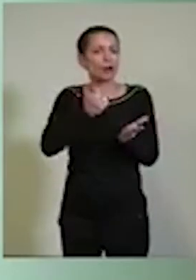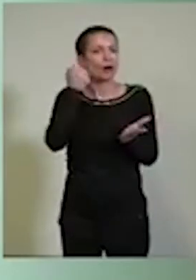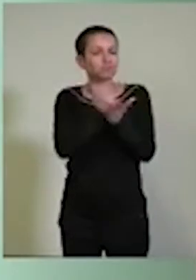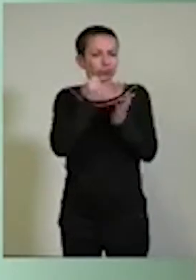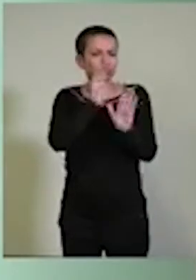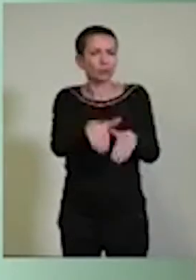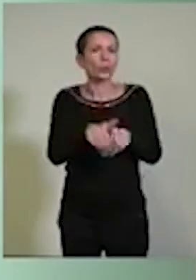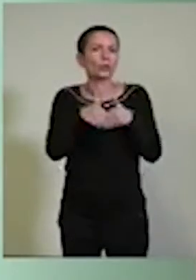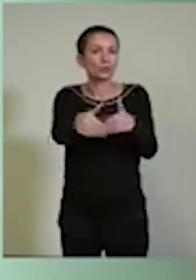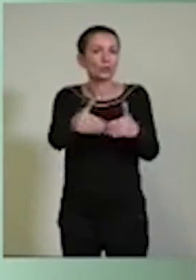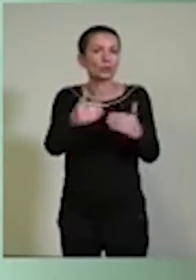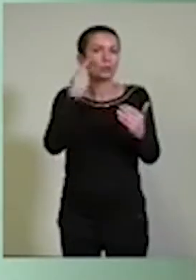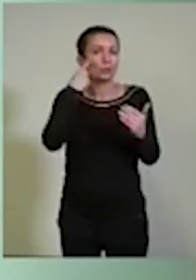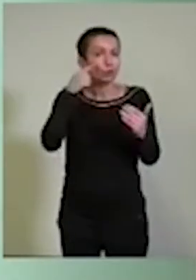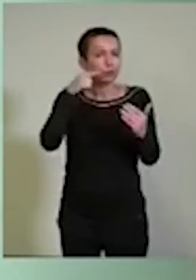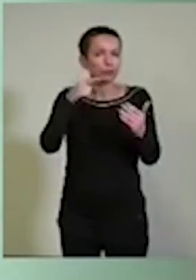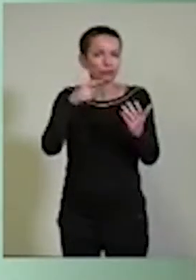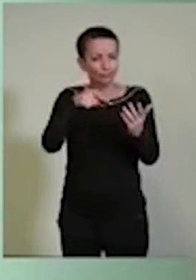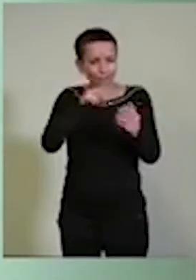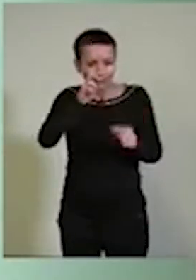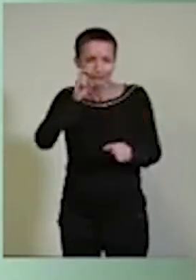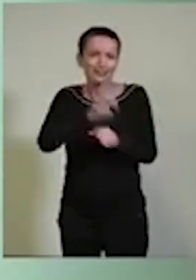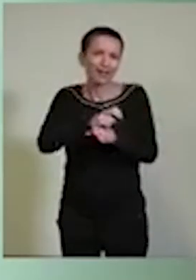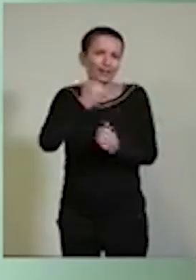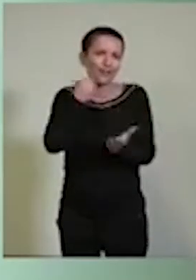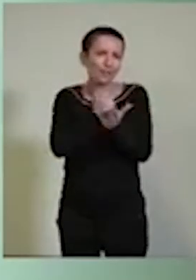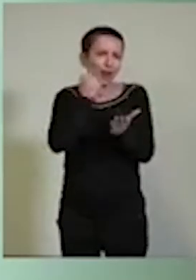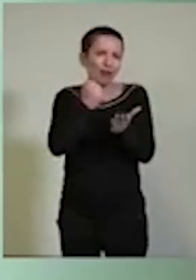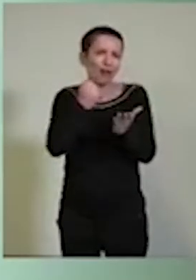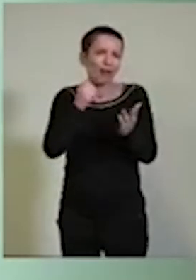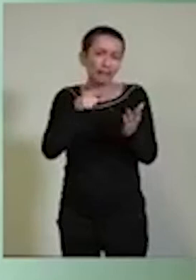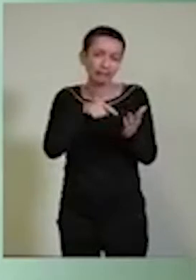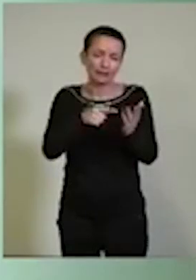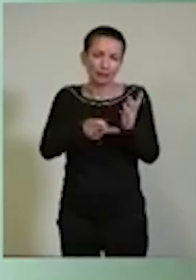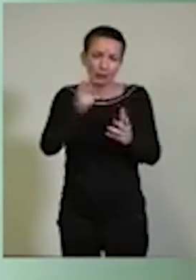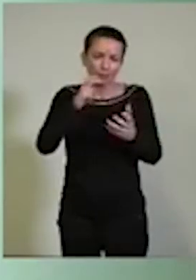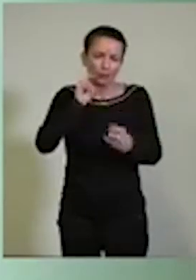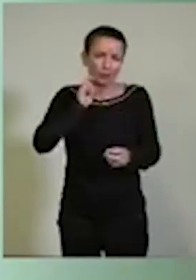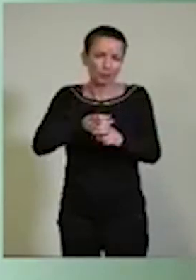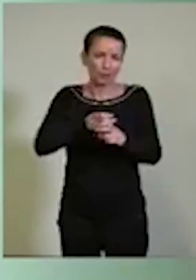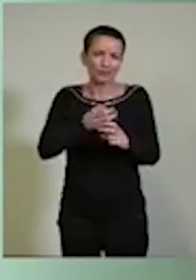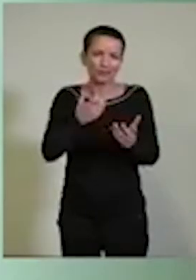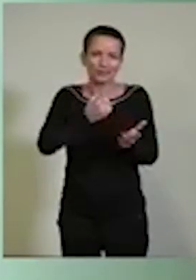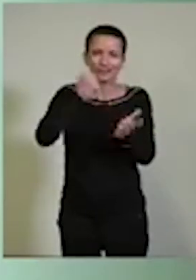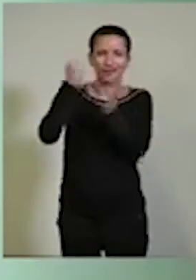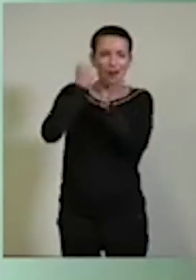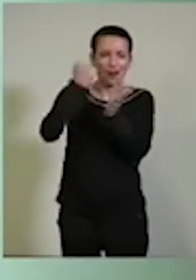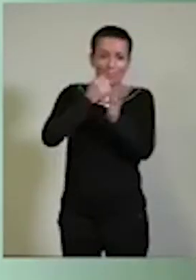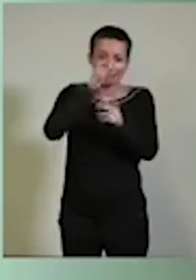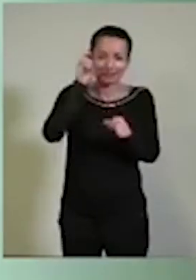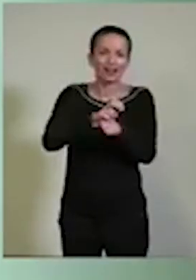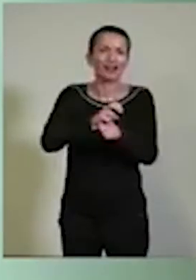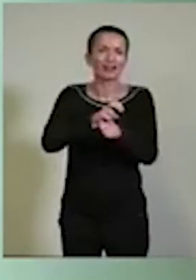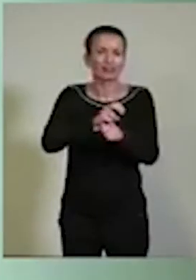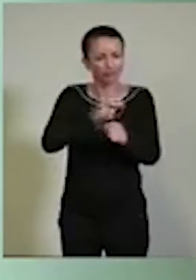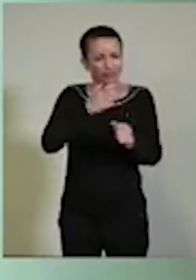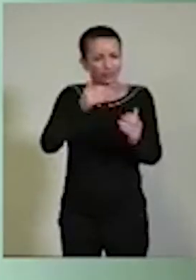labellisation pour essayer de continuer à le conserver, parce que c'est le plus compliqué au final, c'est de conserver ces labellisations et de